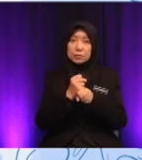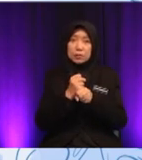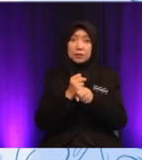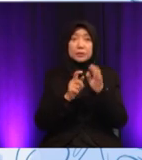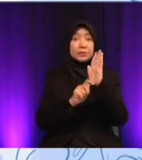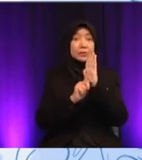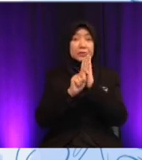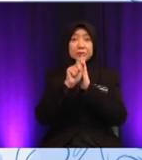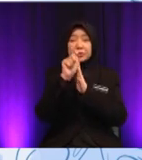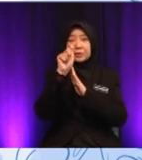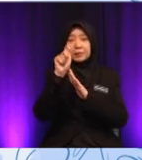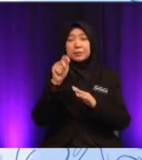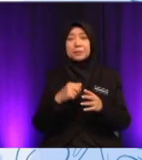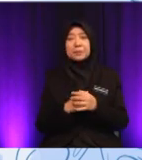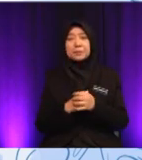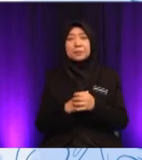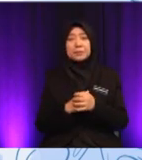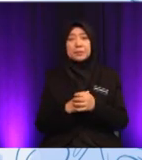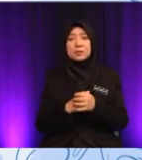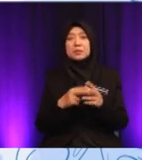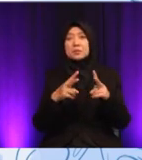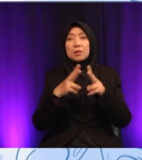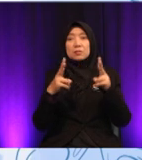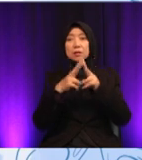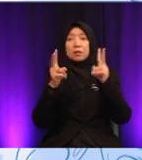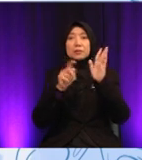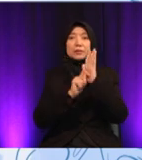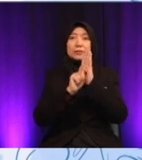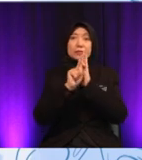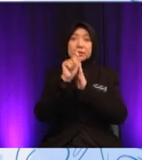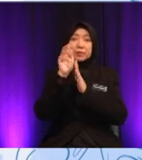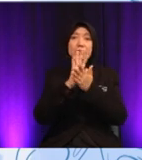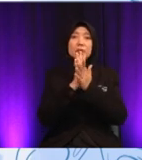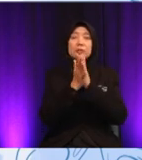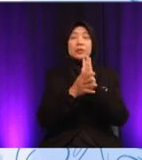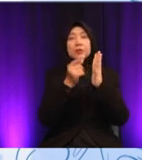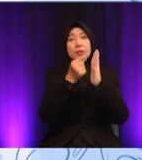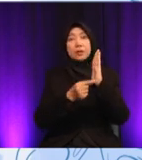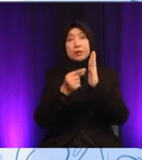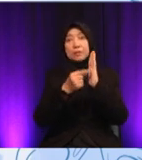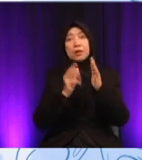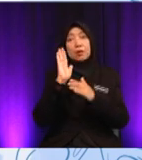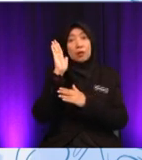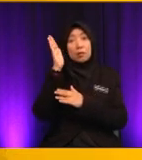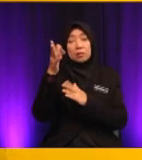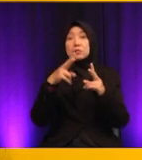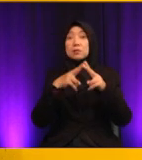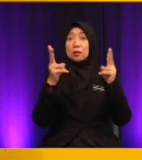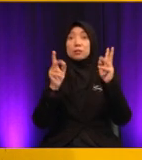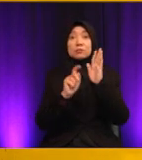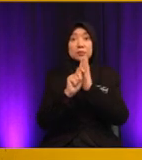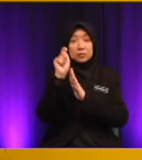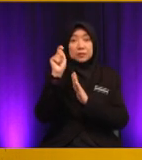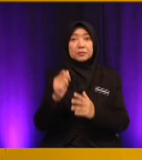maknanya frekuensi itu semakin tinggi sangat-sangat tinggi maka kita punya grafik ini getaran ini pun akan wujud sangat tinggi